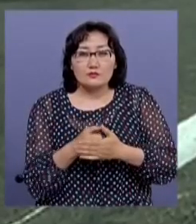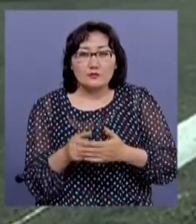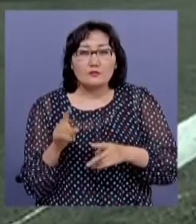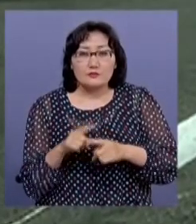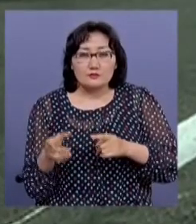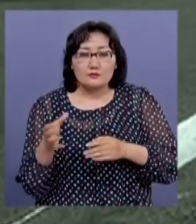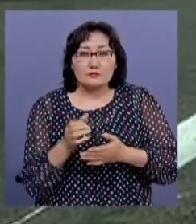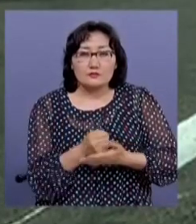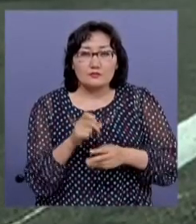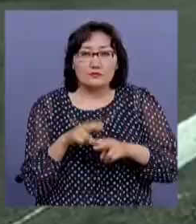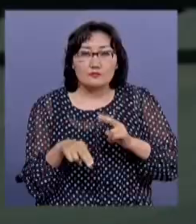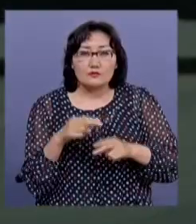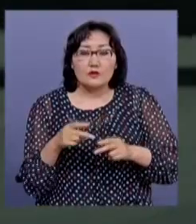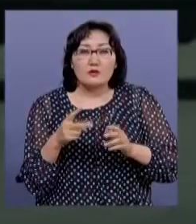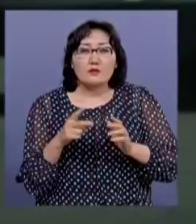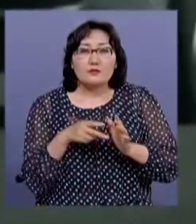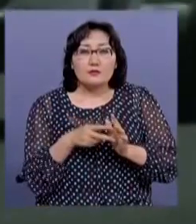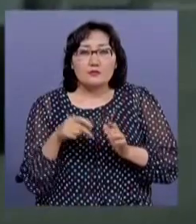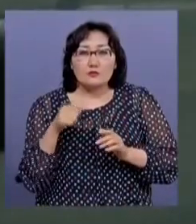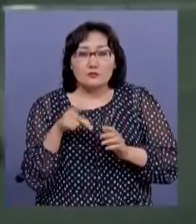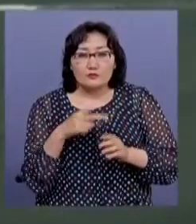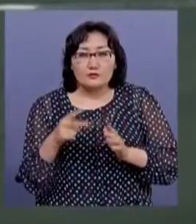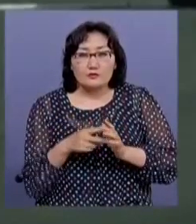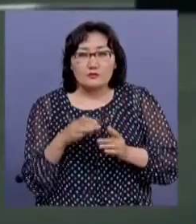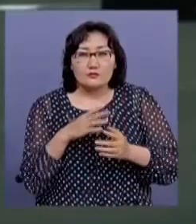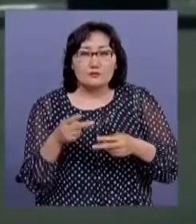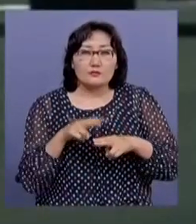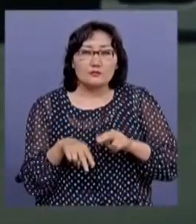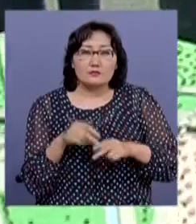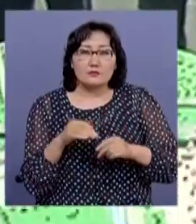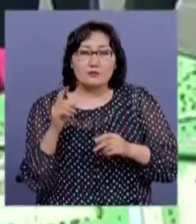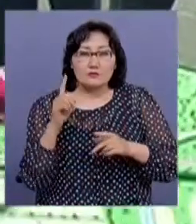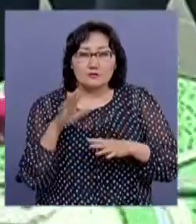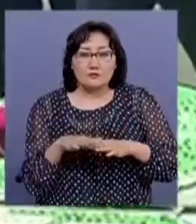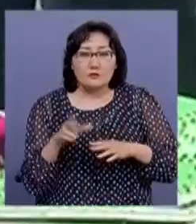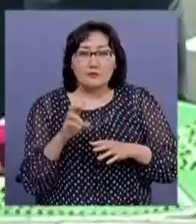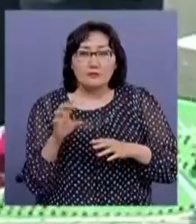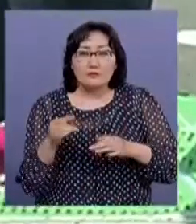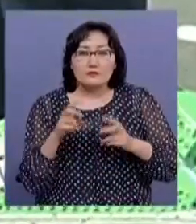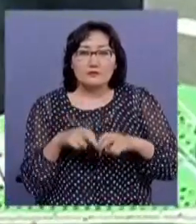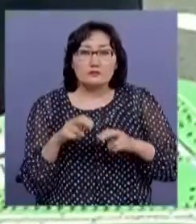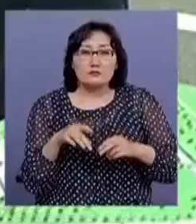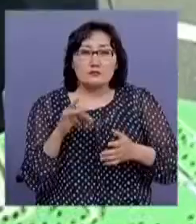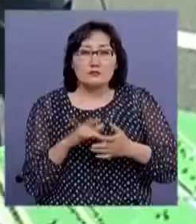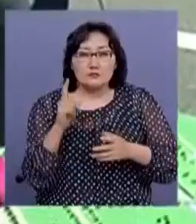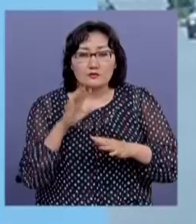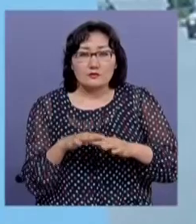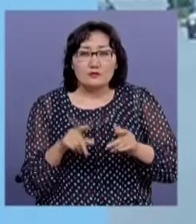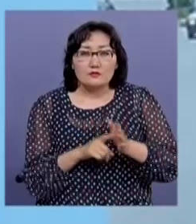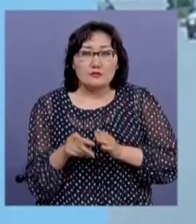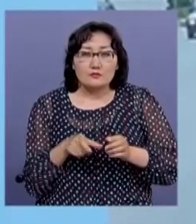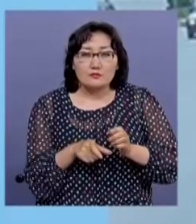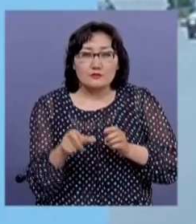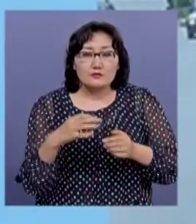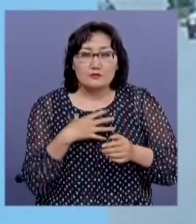жетеді. Құрылысы 2017 жылы басталған жаңа эстакаданың сапасын қала әкімі Бауыржан Байбек тексерді. Шаһар басшысы жаңа тораптың